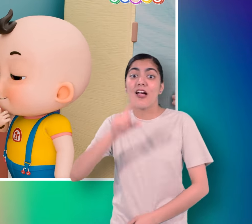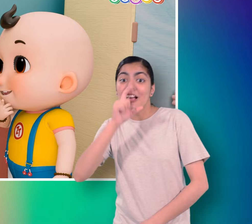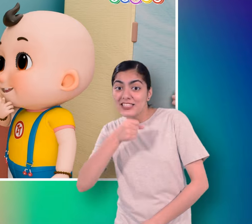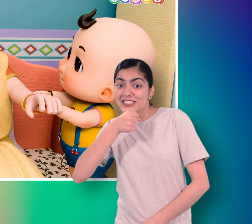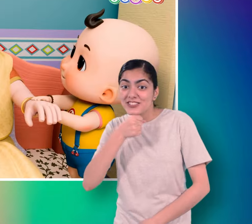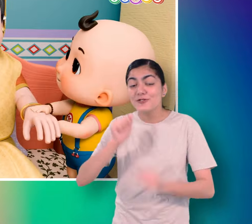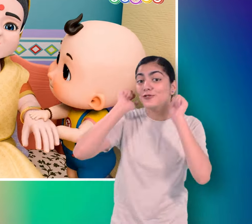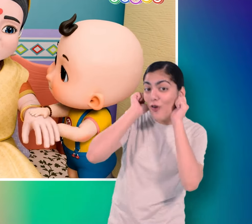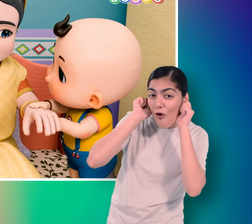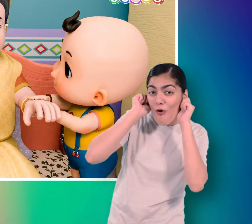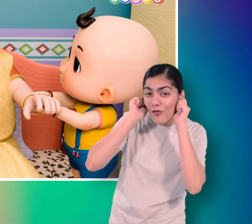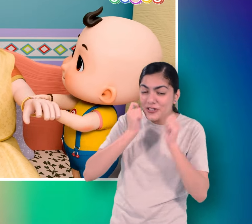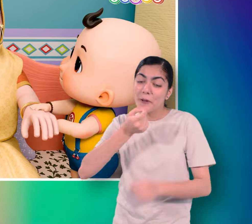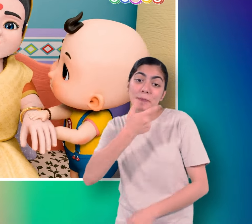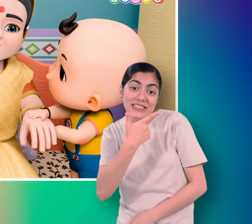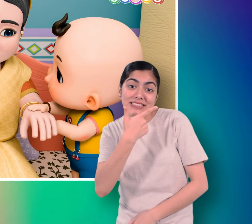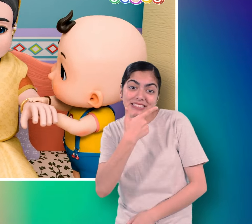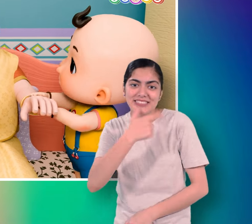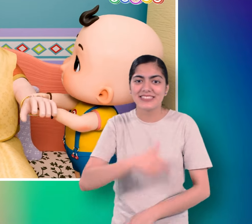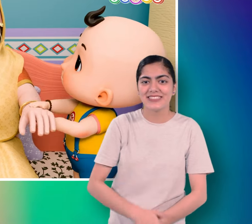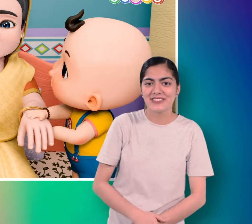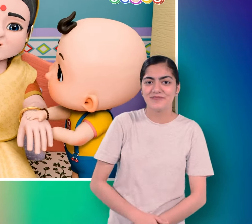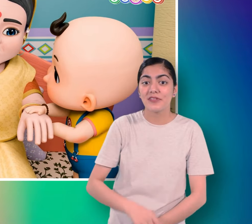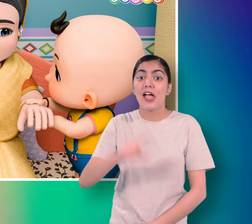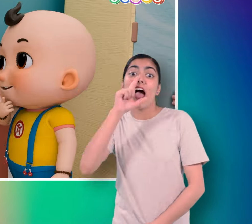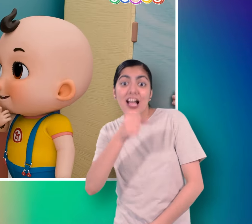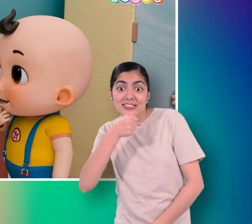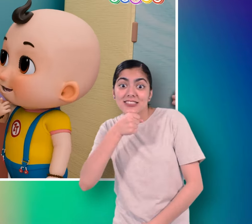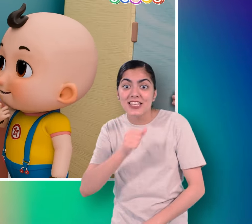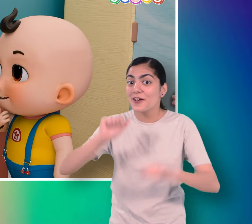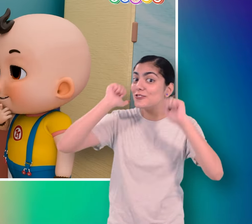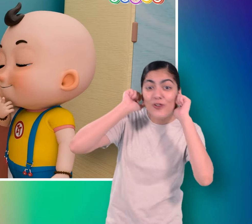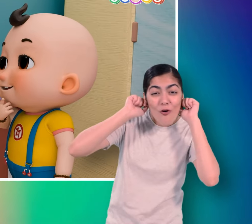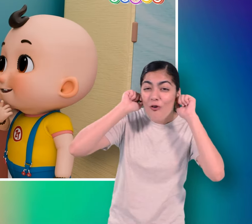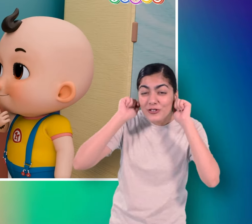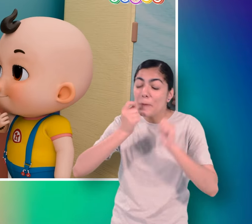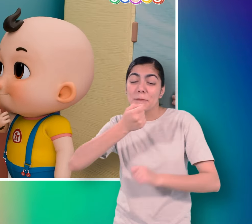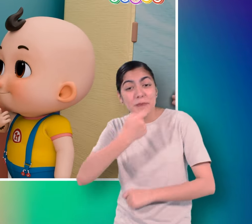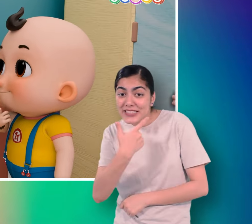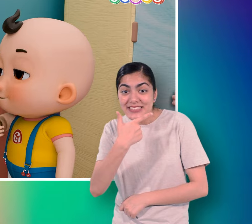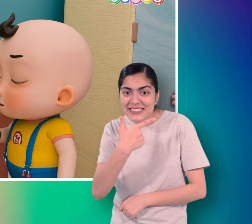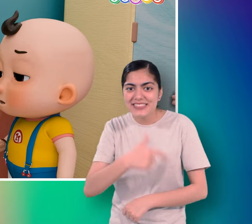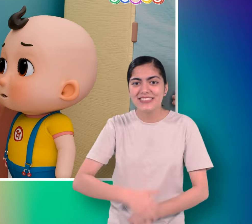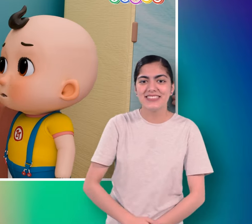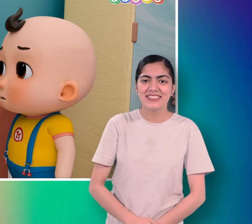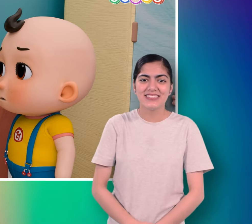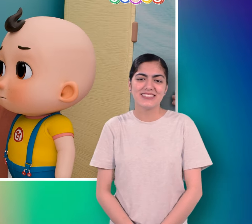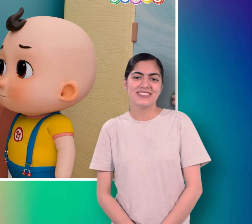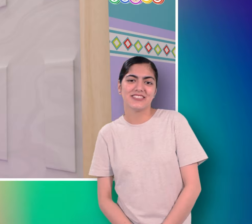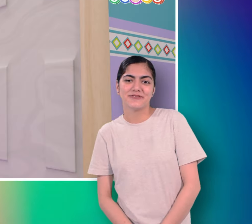अम्मा दादी अम्मा दादी अम्मा मान जा दादी अम्मा दादी अमा